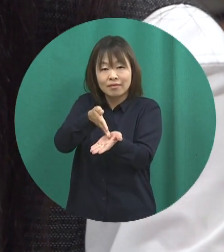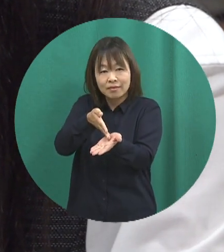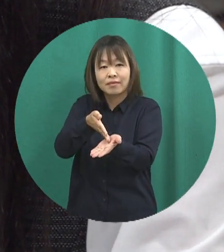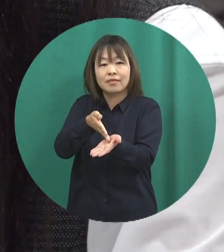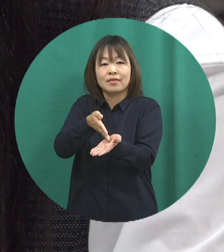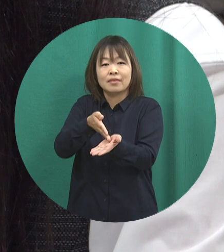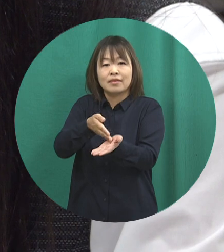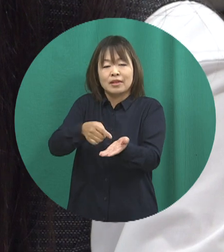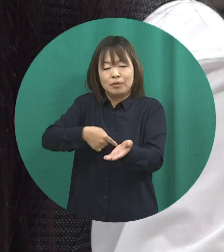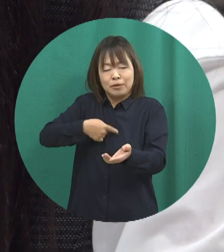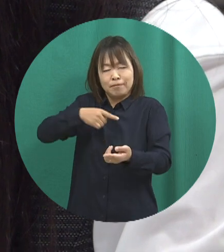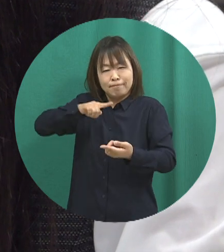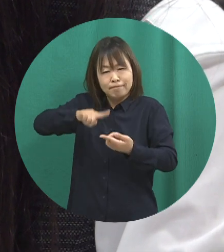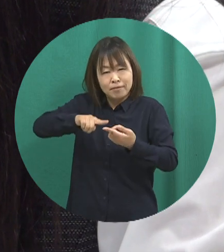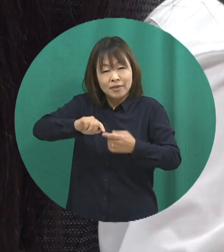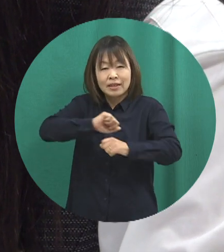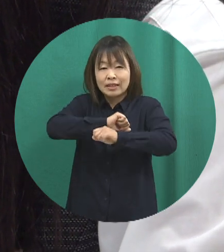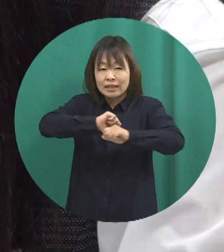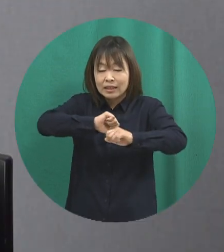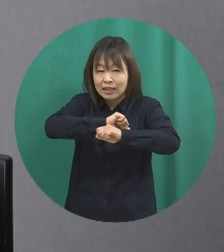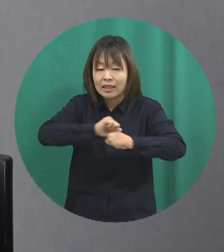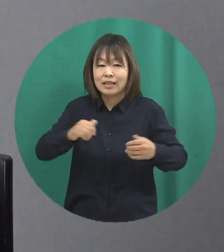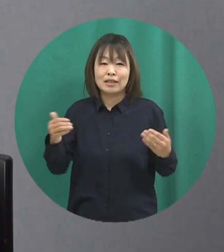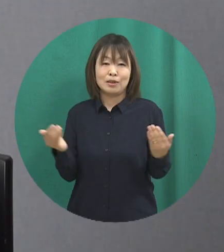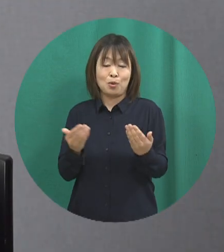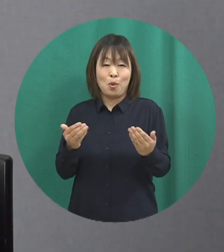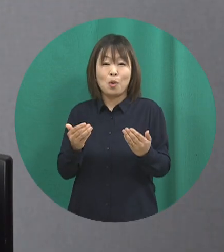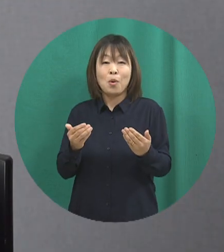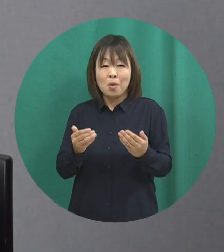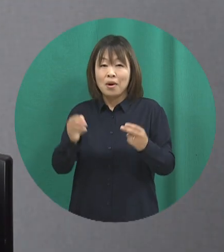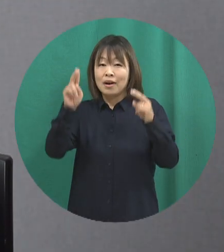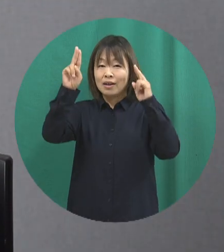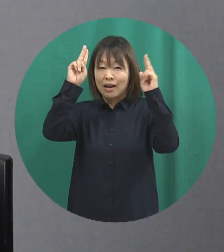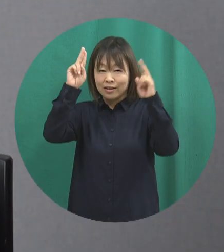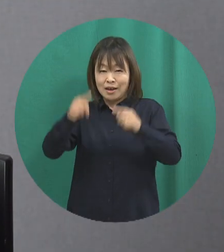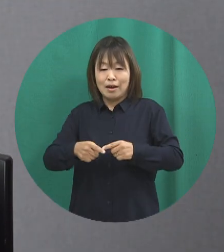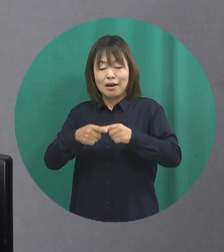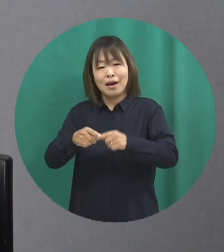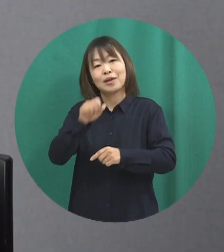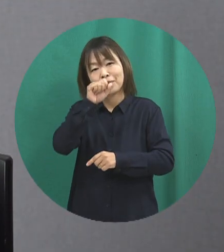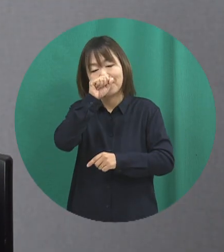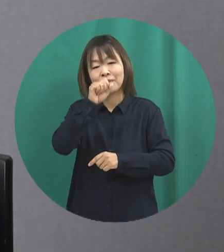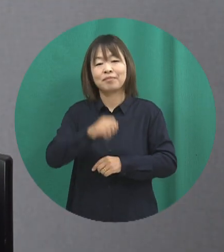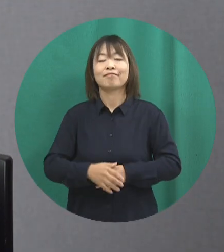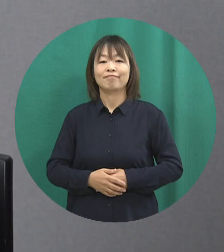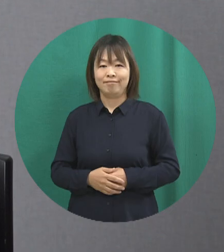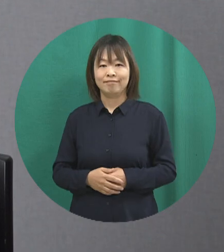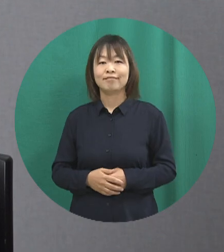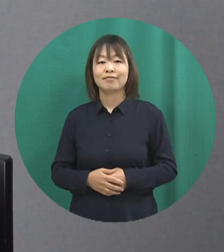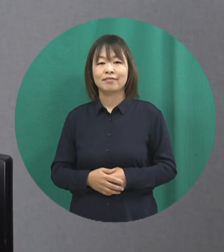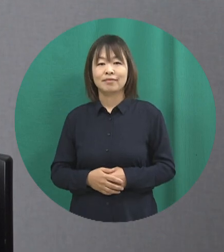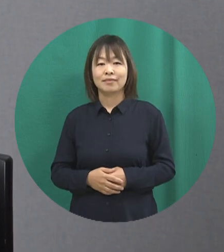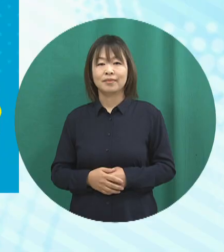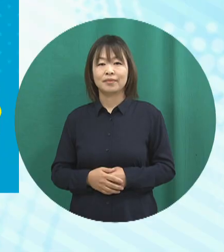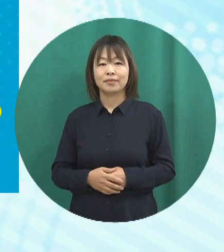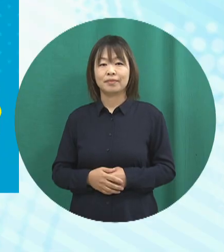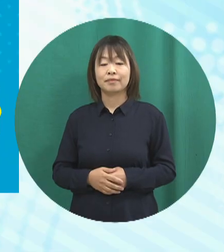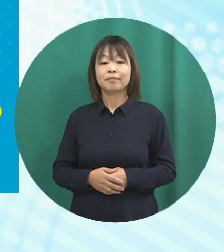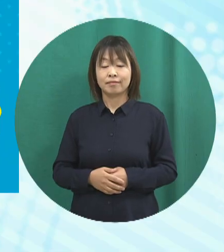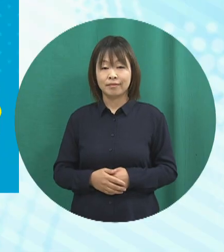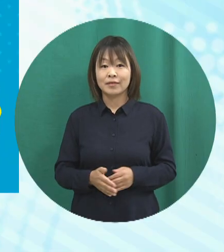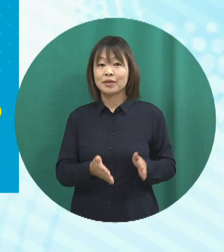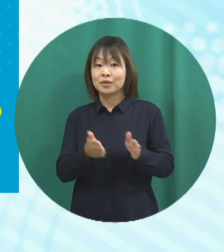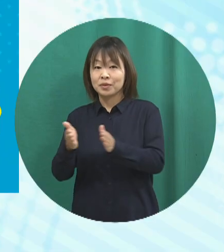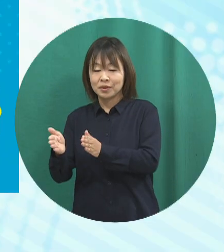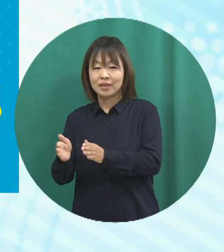、で自分が生き生きと働ける企業さんに出会ってほしいなと思います。 アイワ